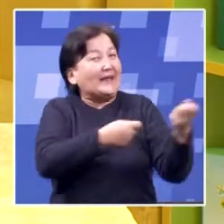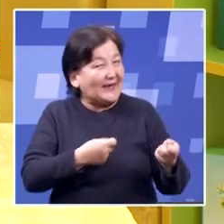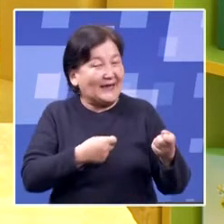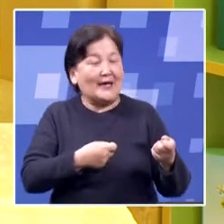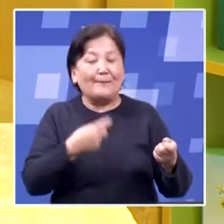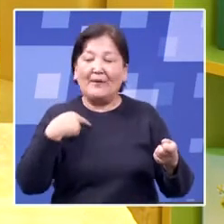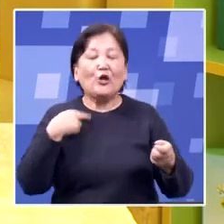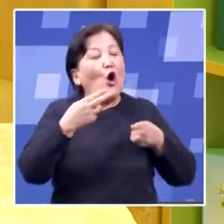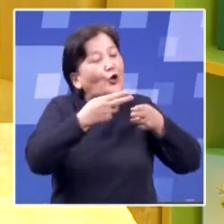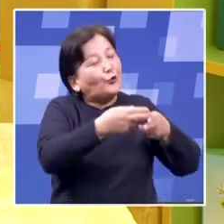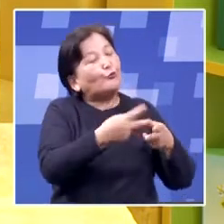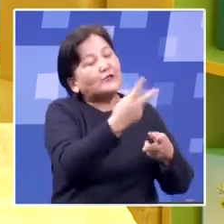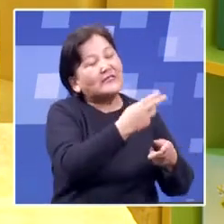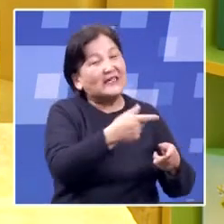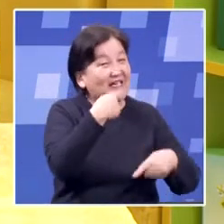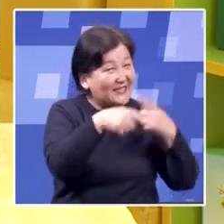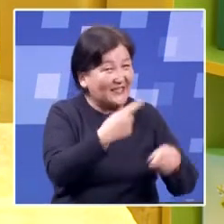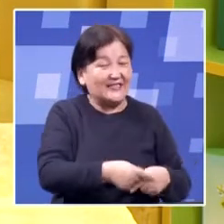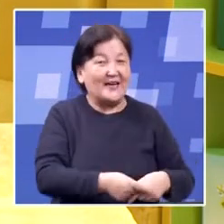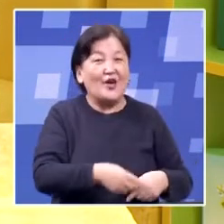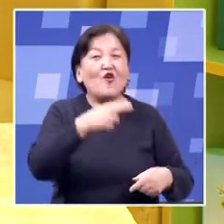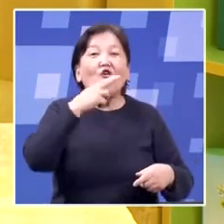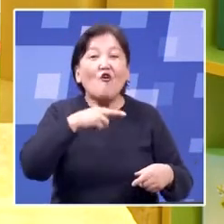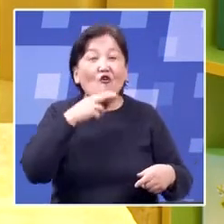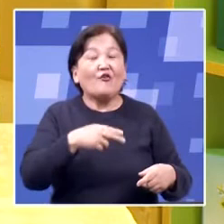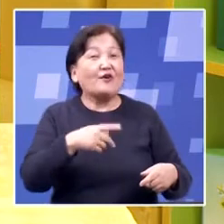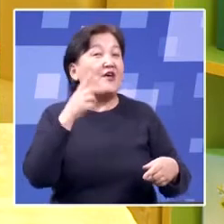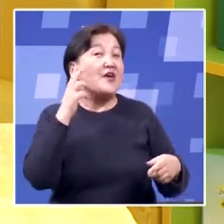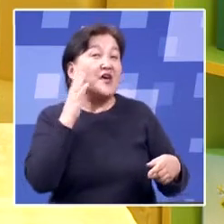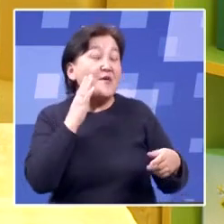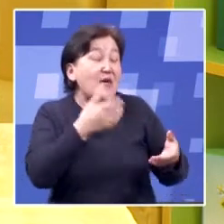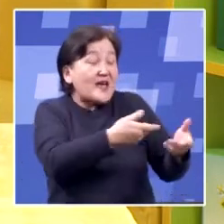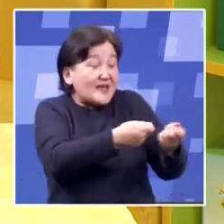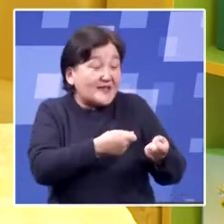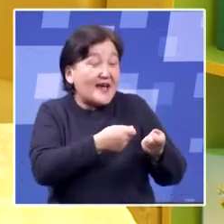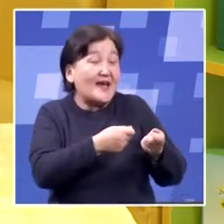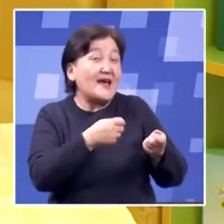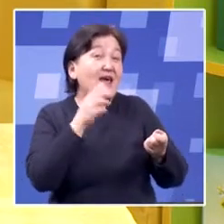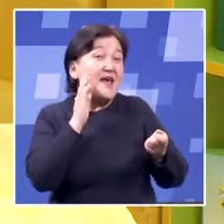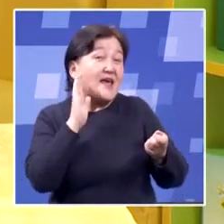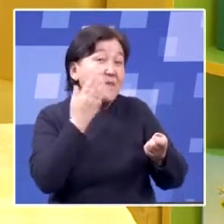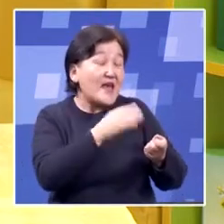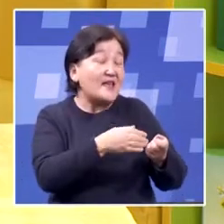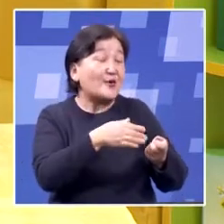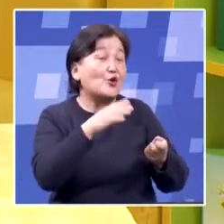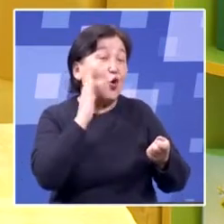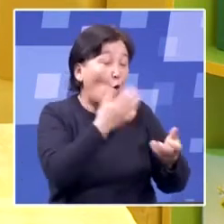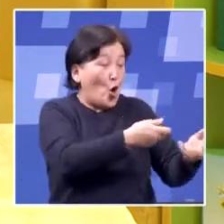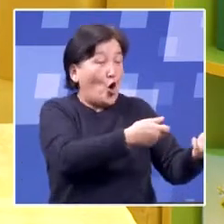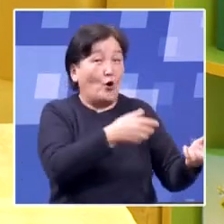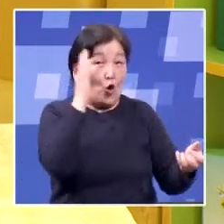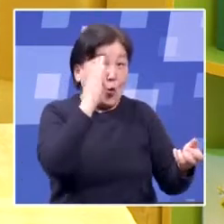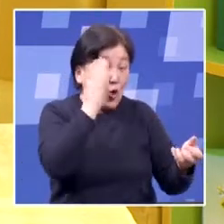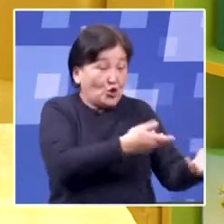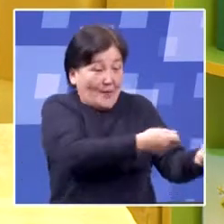татъя. Бид хоёрт туслая гэж хэлээд охин эмгэнээсээ эмгэн